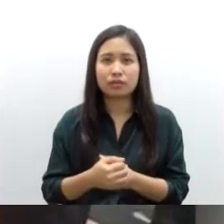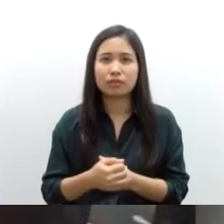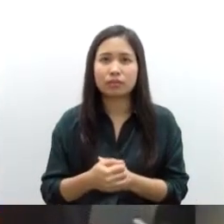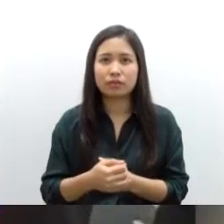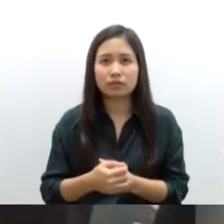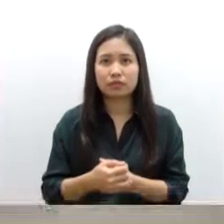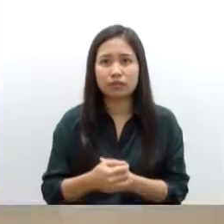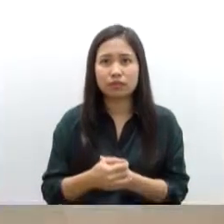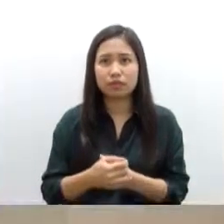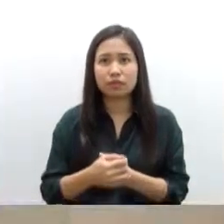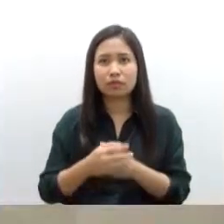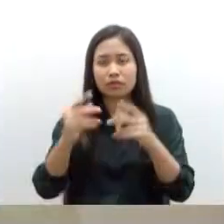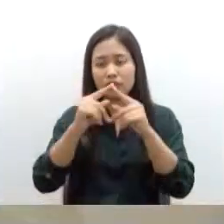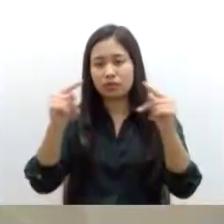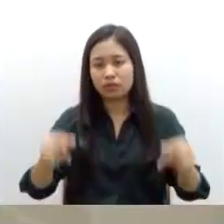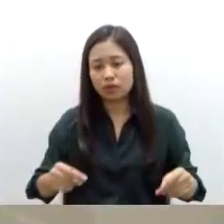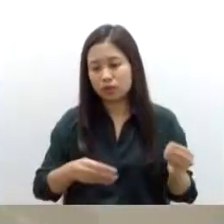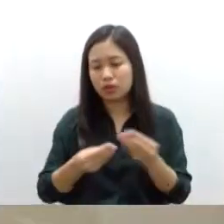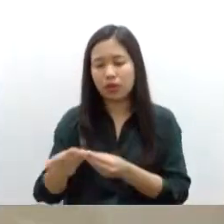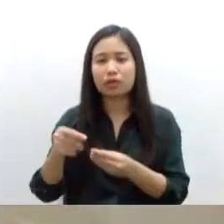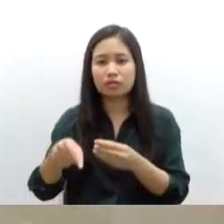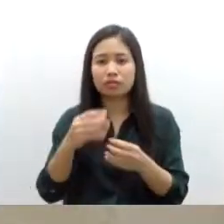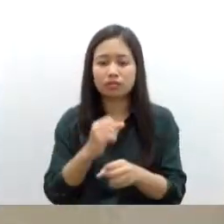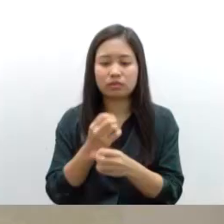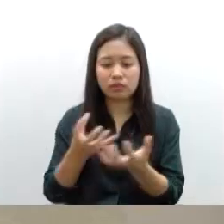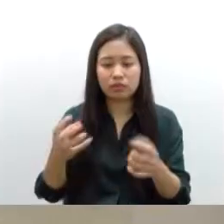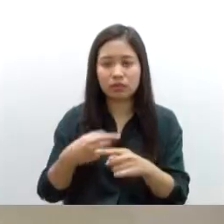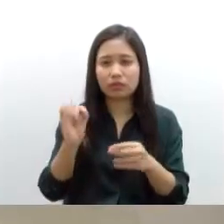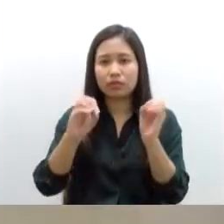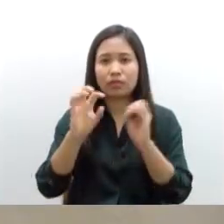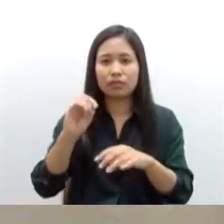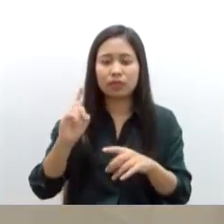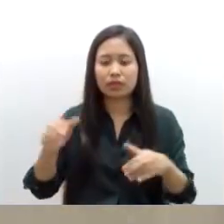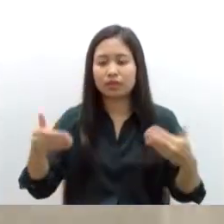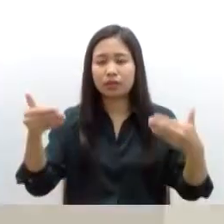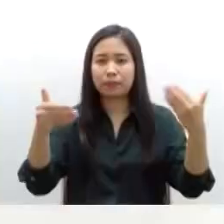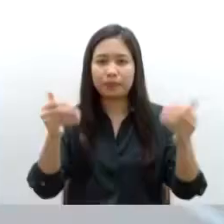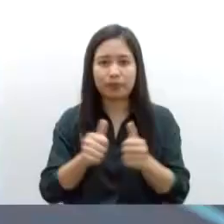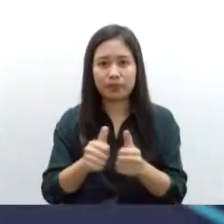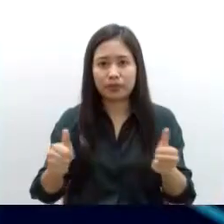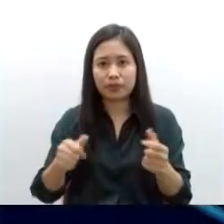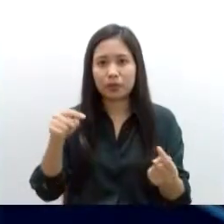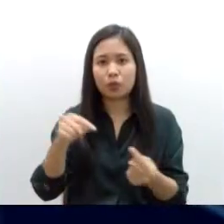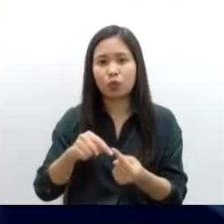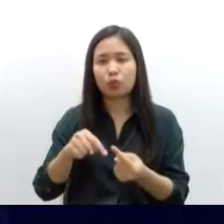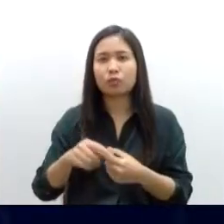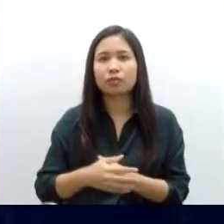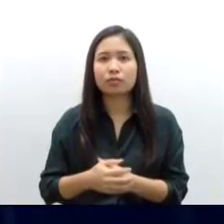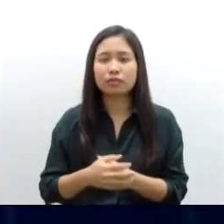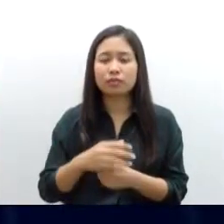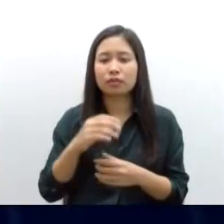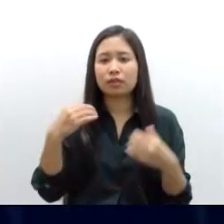ากเชื้อไวรัสโควิด-19 นะครับก็เป็นกิจกรรมที่บูรณาการกันระหว่างจิตอาสา904นะ